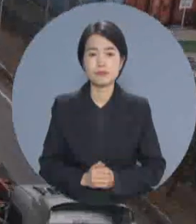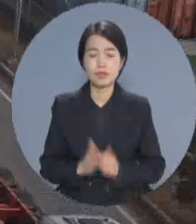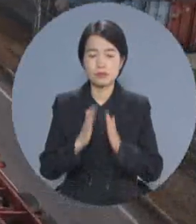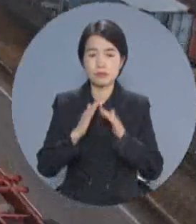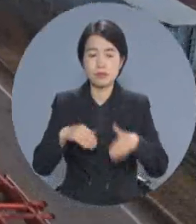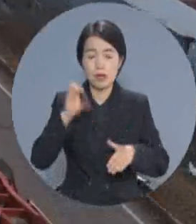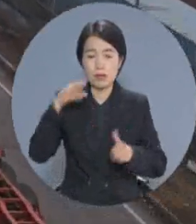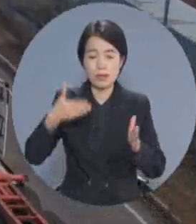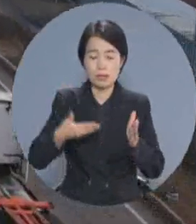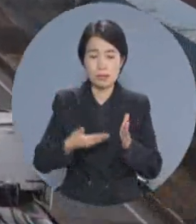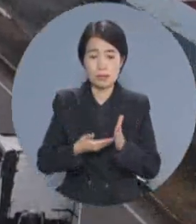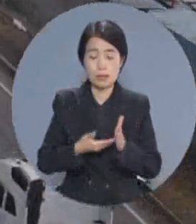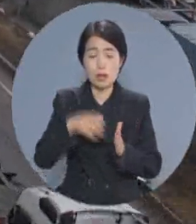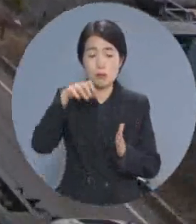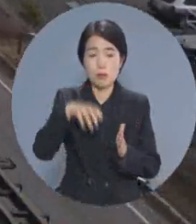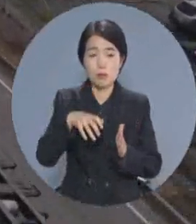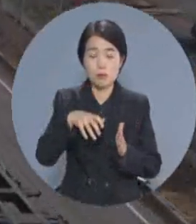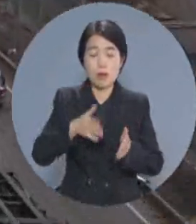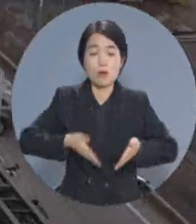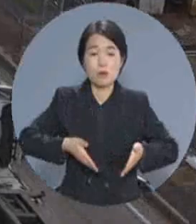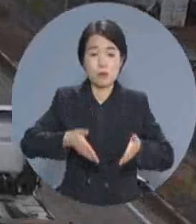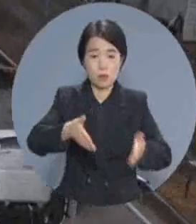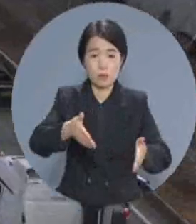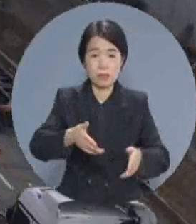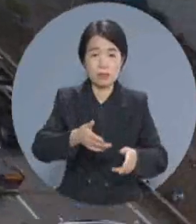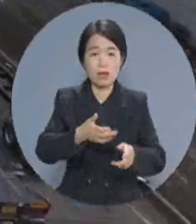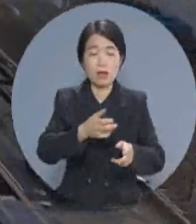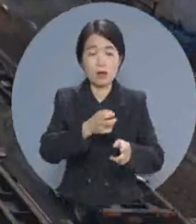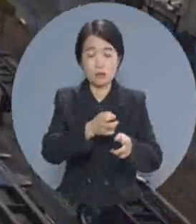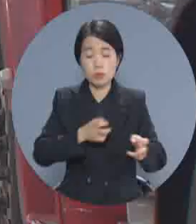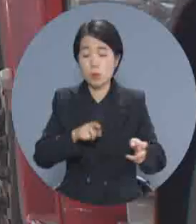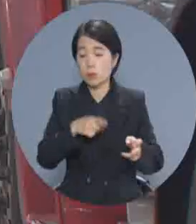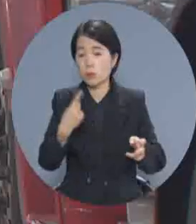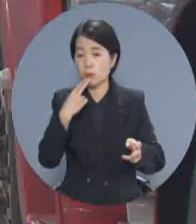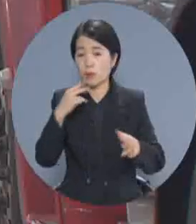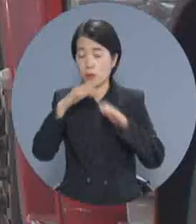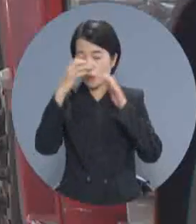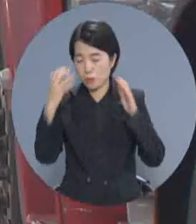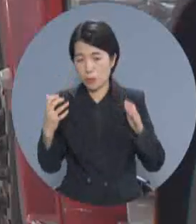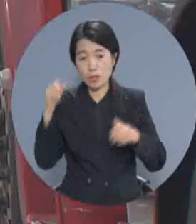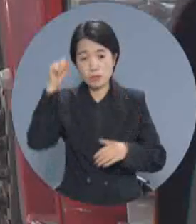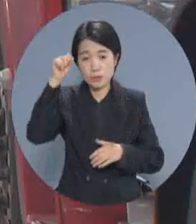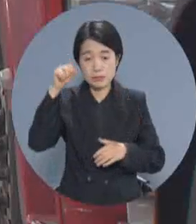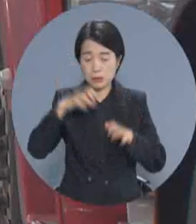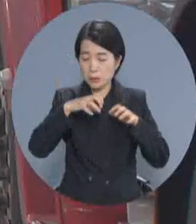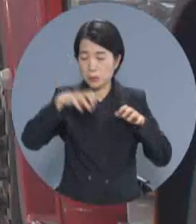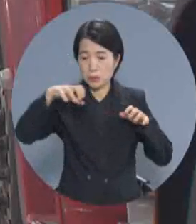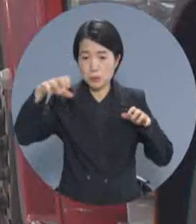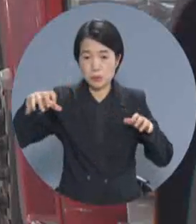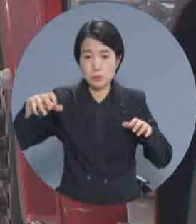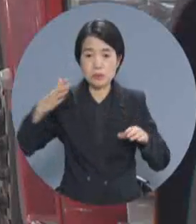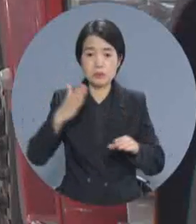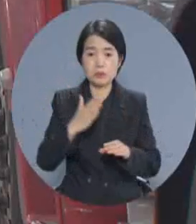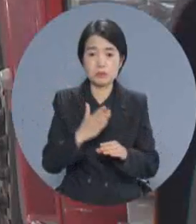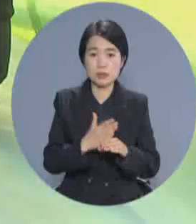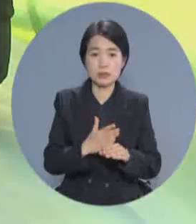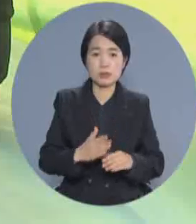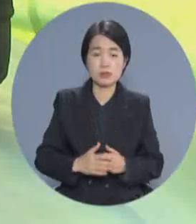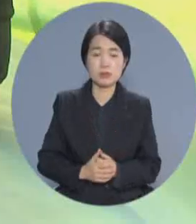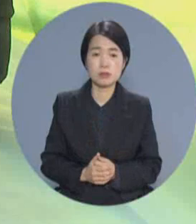전남 광양항 국제터미널 앞 도로입니다. 화물차 옆으로 비닐로 둘러싼 농성 천막이 함께 줄지어 서